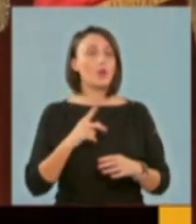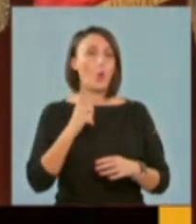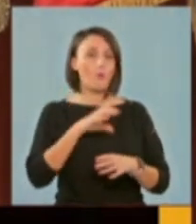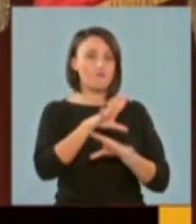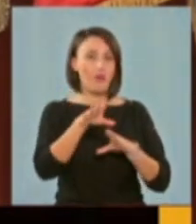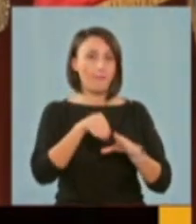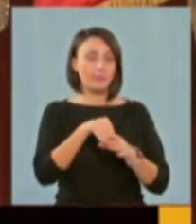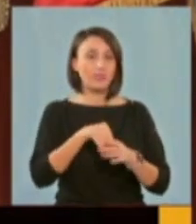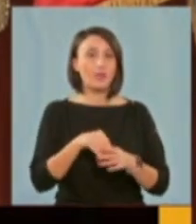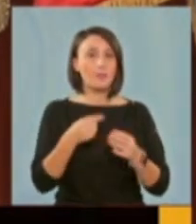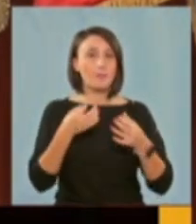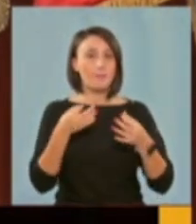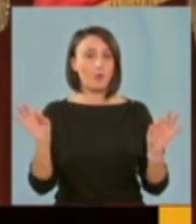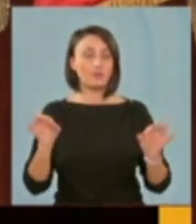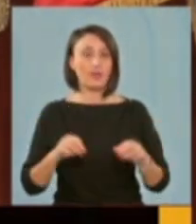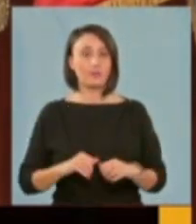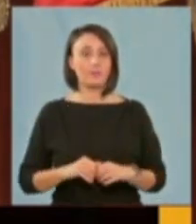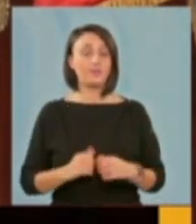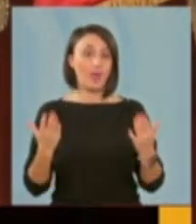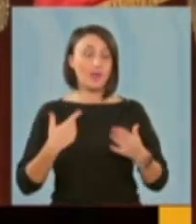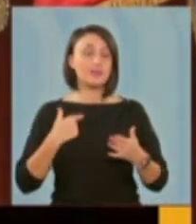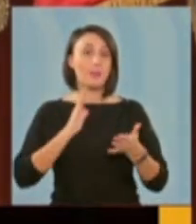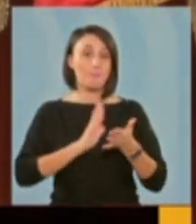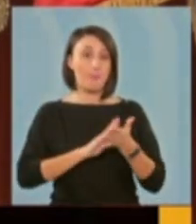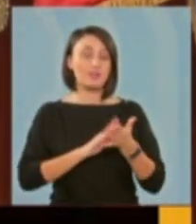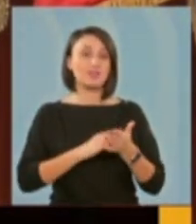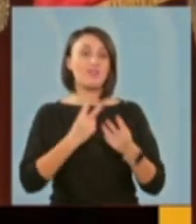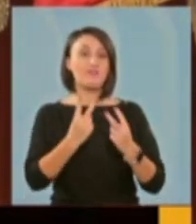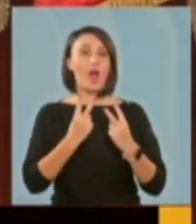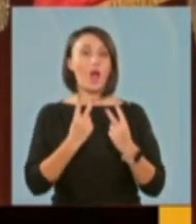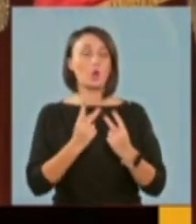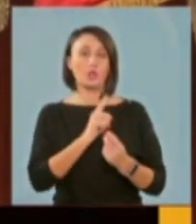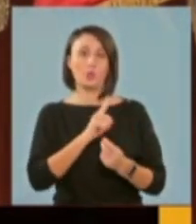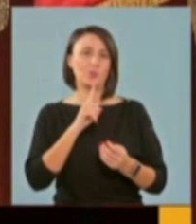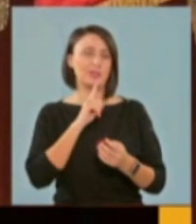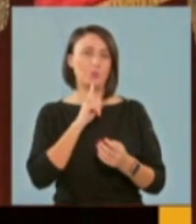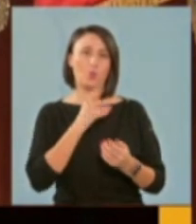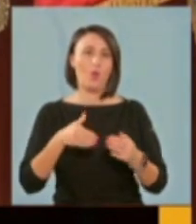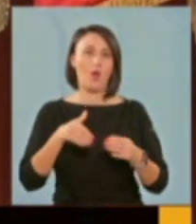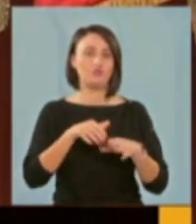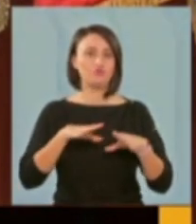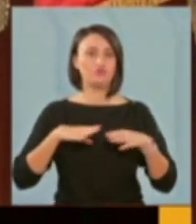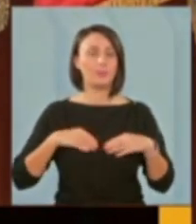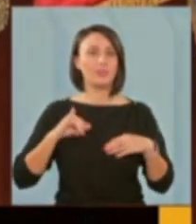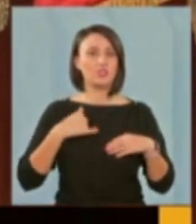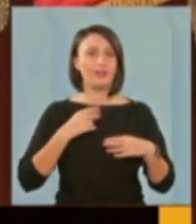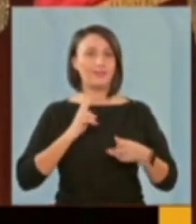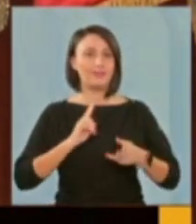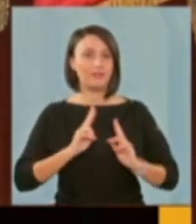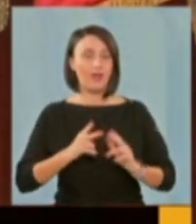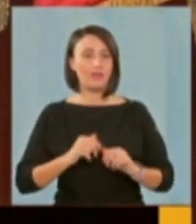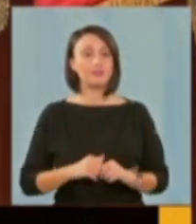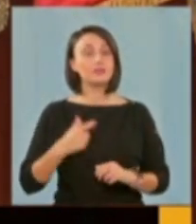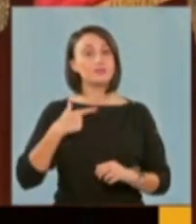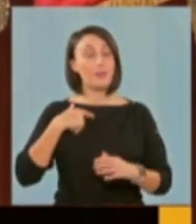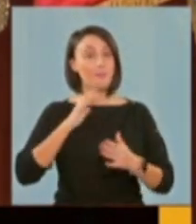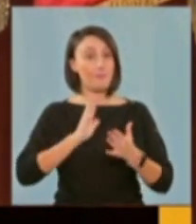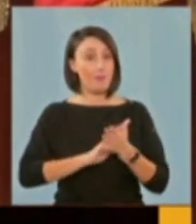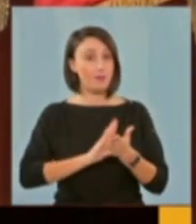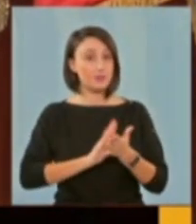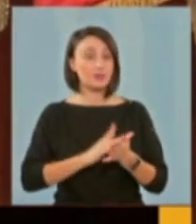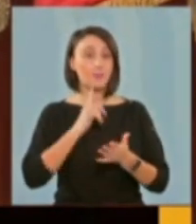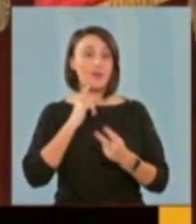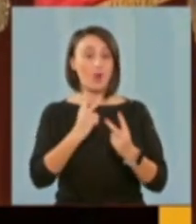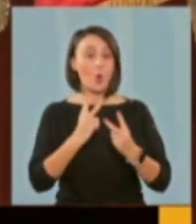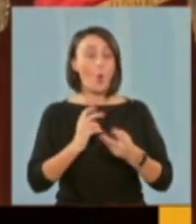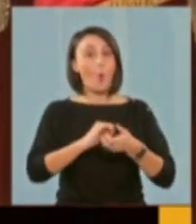familie modernă care se bazează pe valori, nu numai pe angajamente și pe tratate. Se bazează pe valori comune și